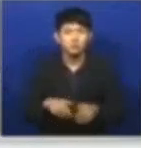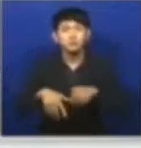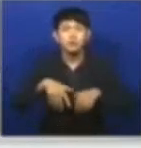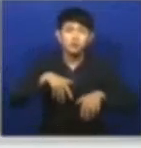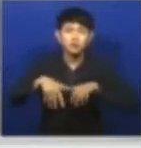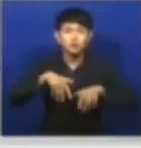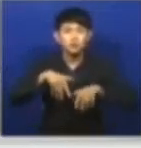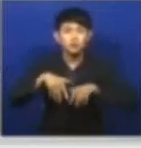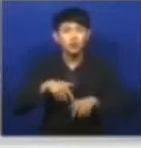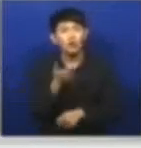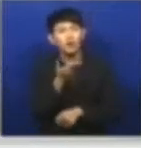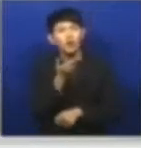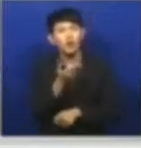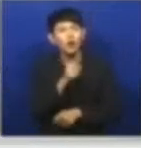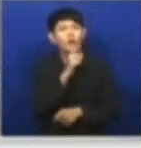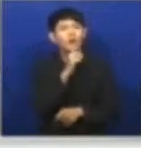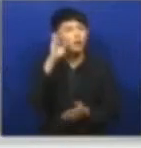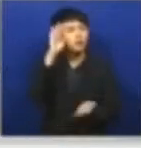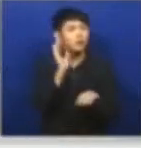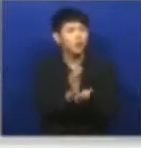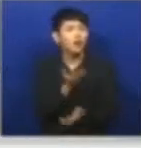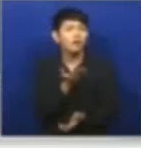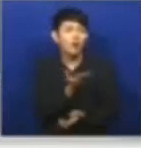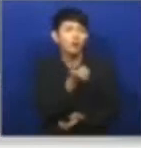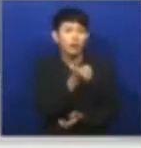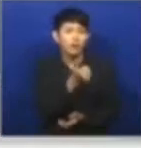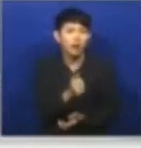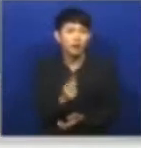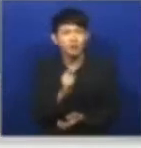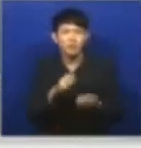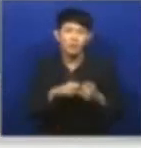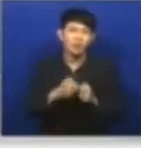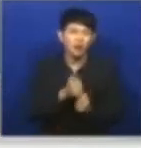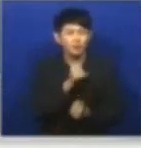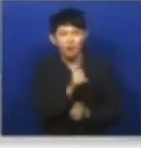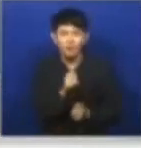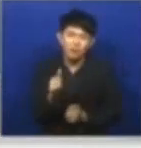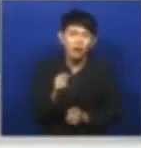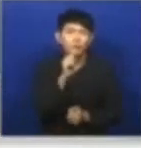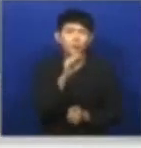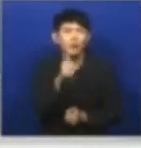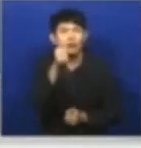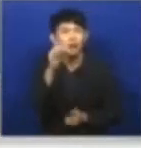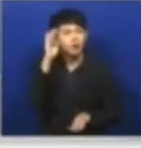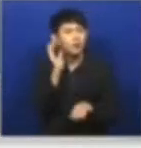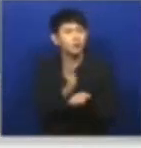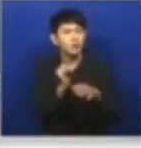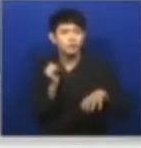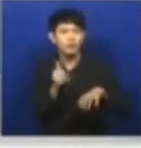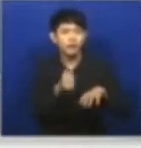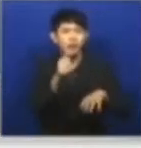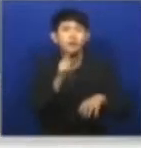ามารถไปกล่าวโทษร้องทุกข์อยู่ทุกสถานีตำรวจเกิดที่ไหนไปสถานีตำรวจที่ไหนแจ้งความร้องทุกข์ที่นั่นท่านท